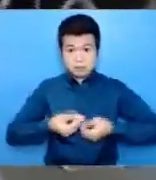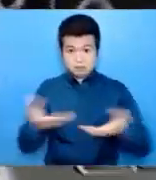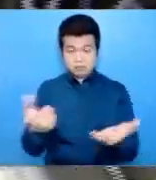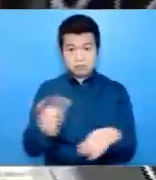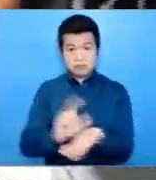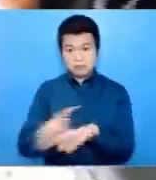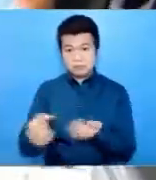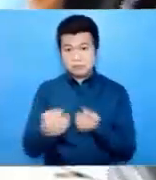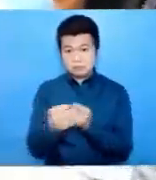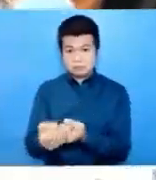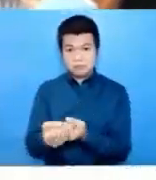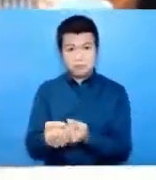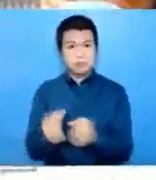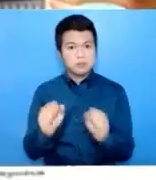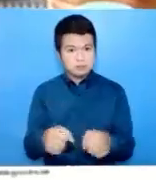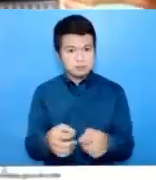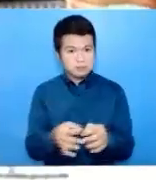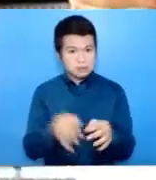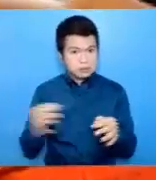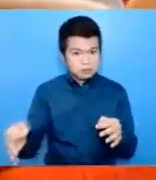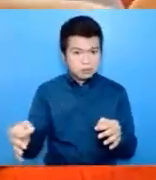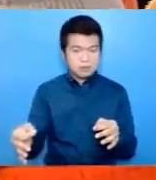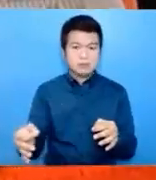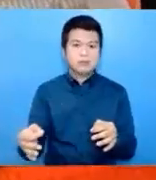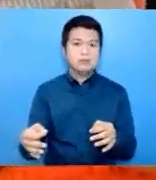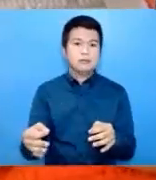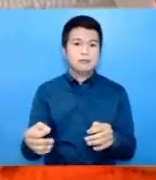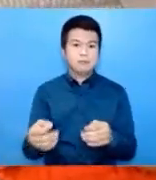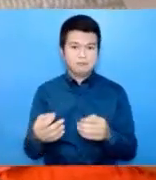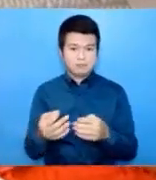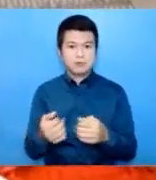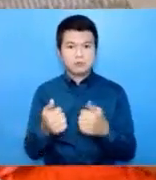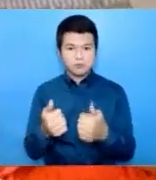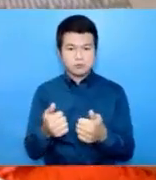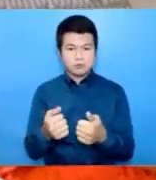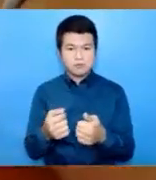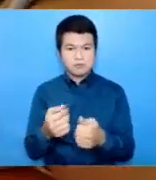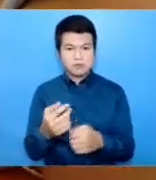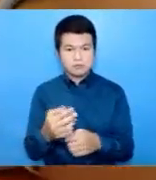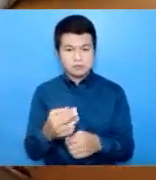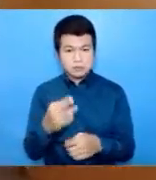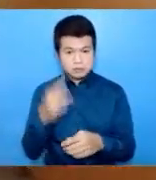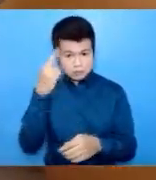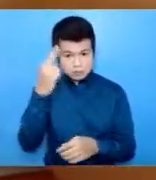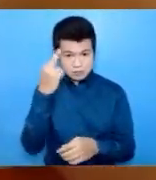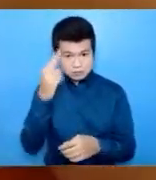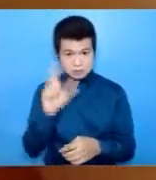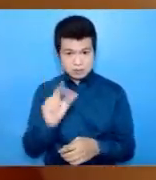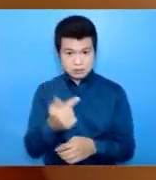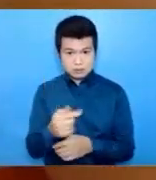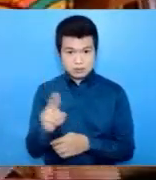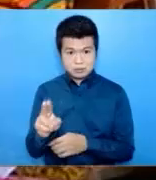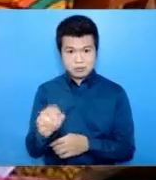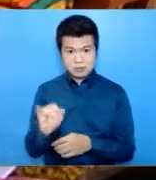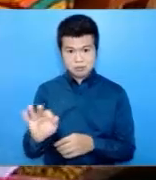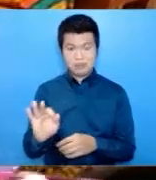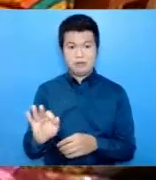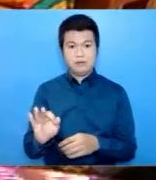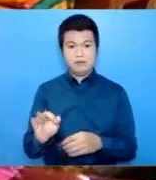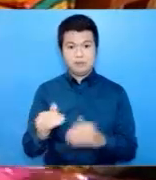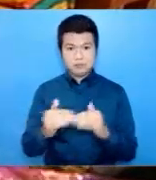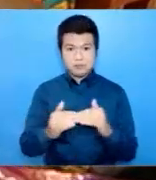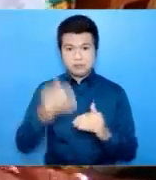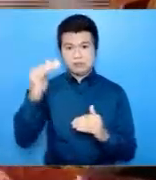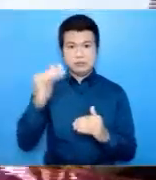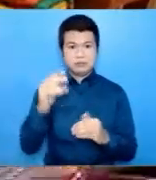humiling na extension basta justifiable ang dahilan. LGU din ang bahala kung papayagan lumagpas sa curfew hours ang payout basta nasusunod